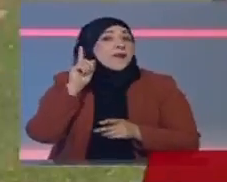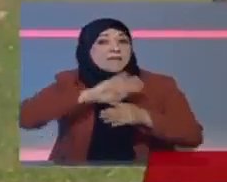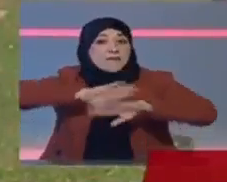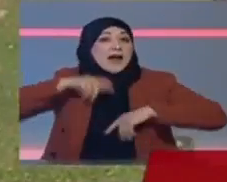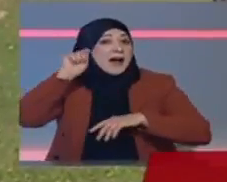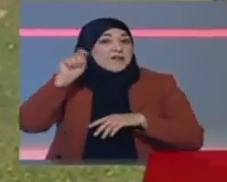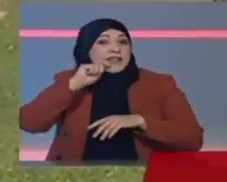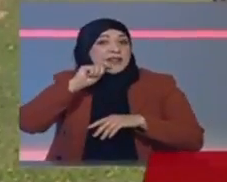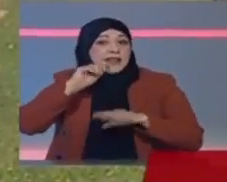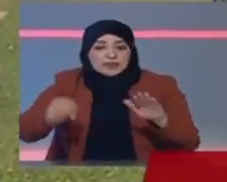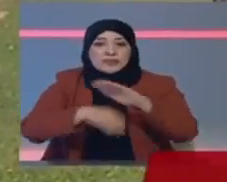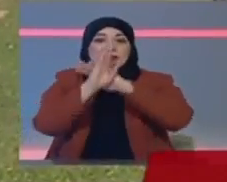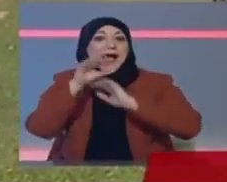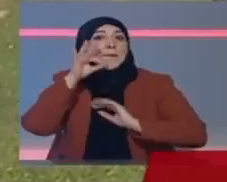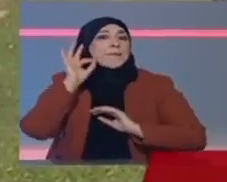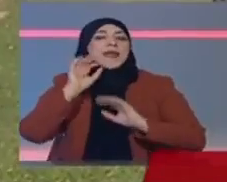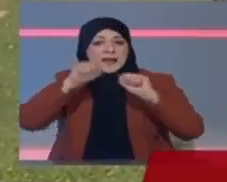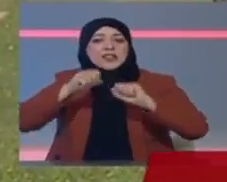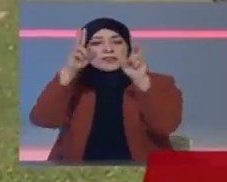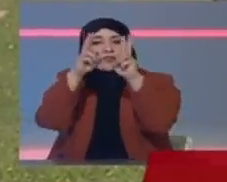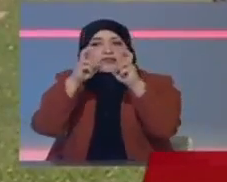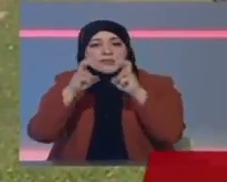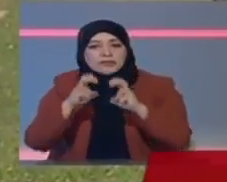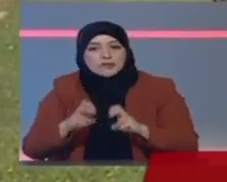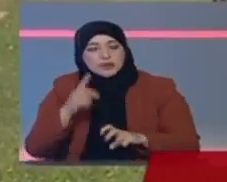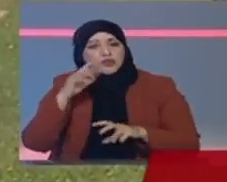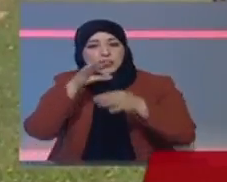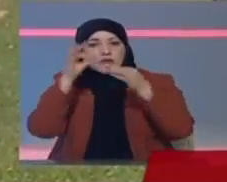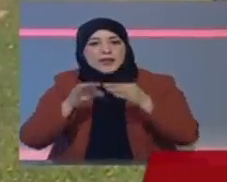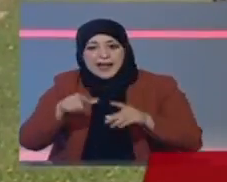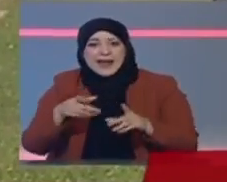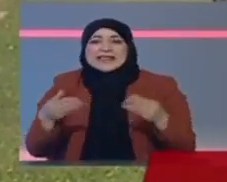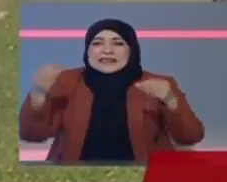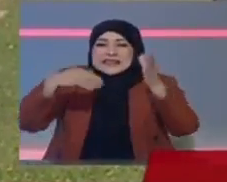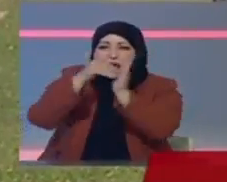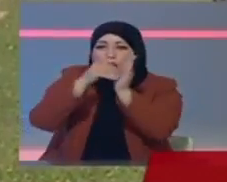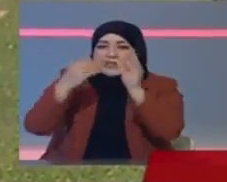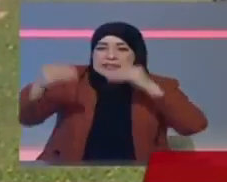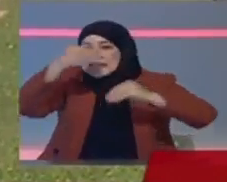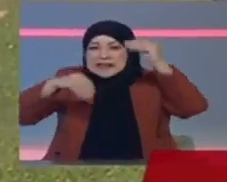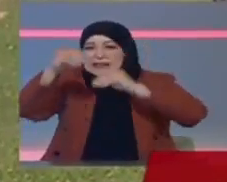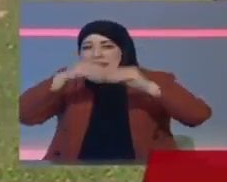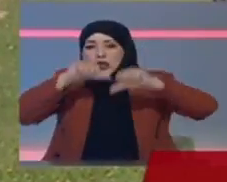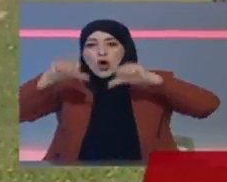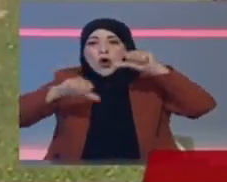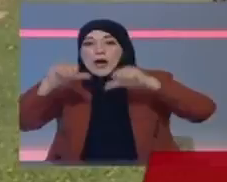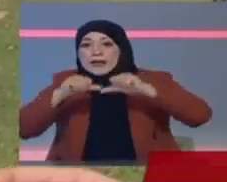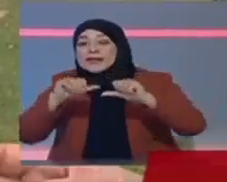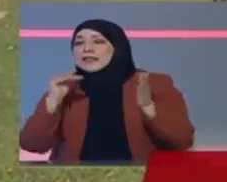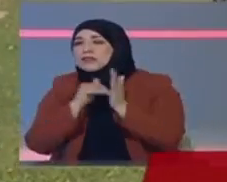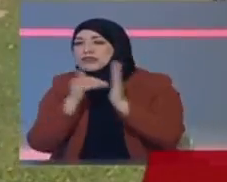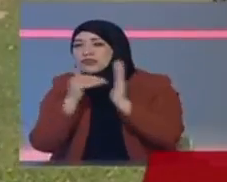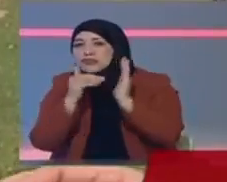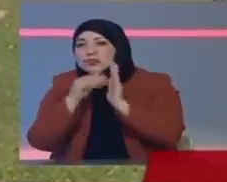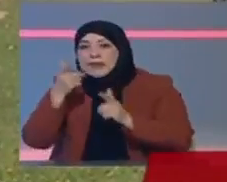كيفك شفنا ال التحليلات والتحليل وين يعملوا ويعملوا في الحالات اللي ولا مريض والا